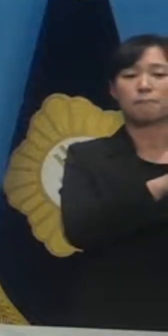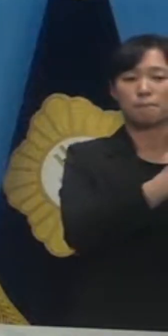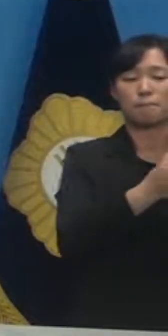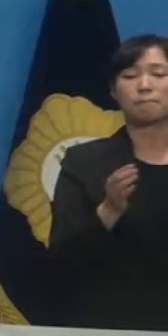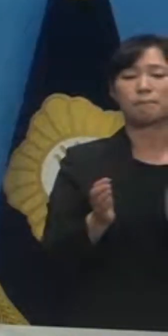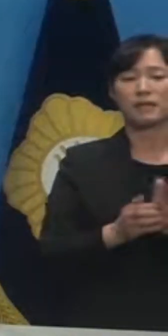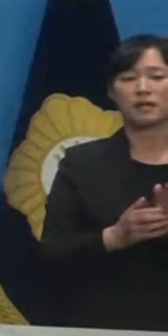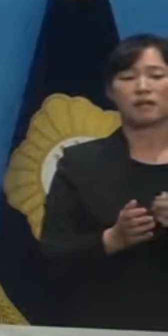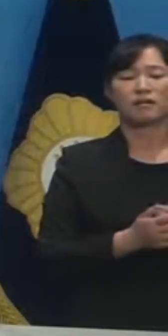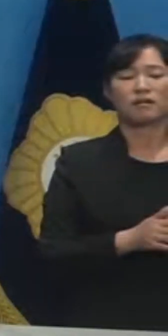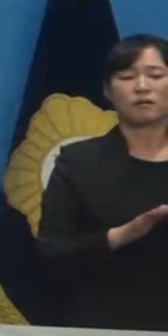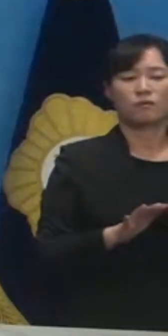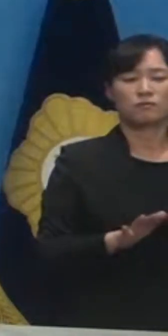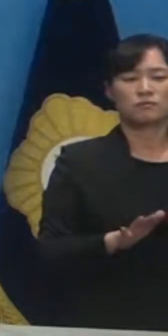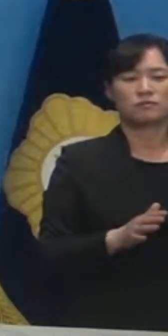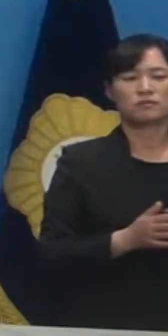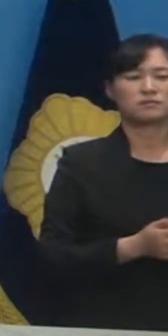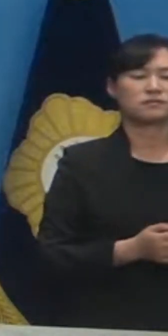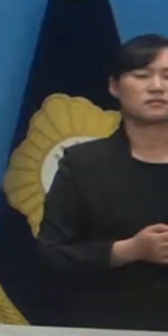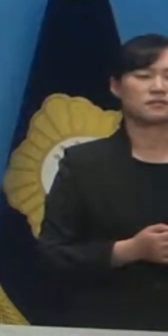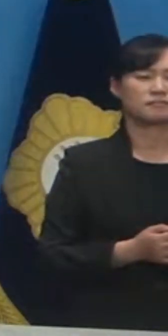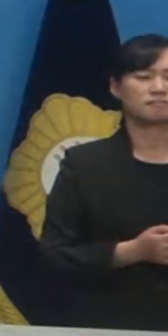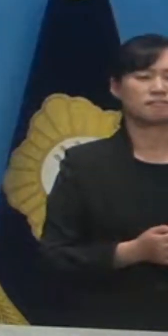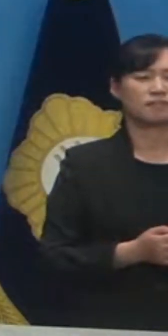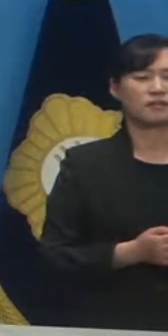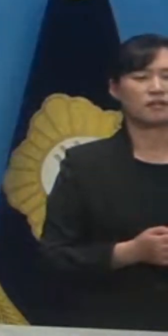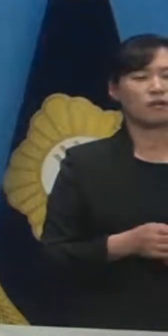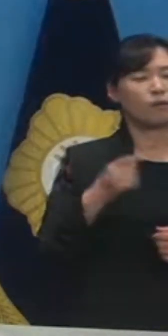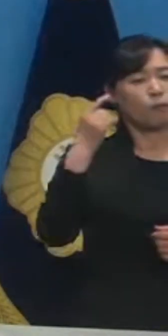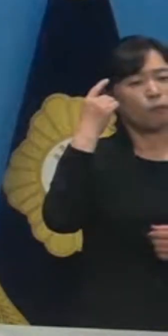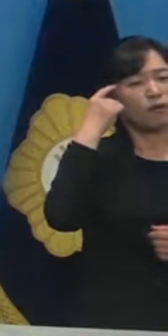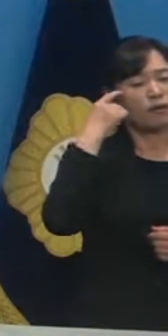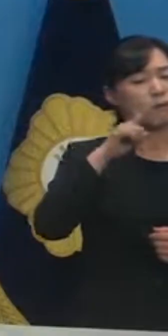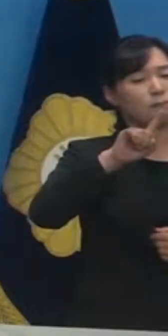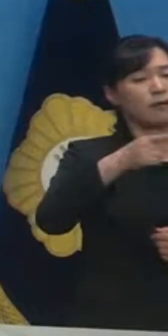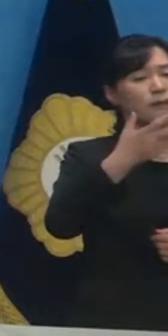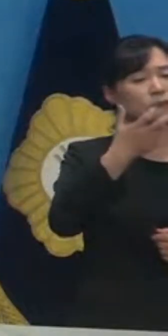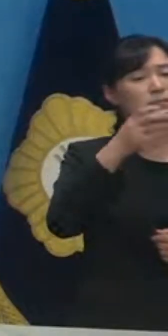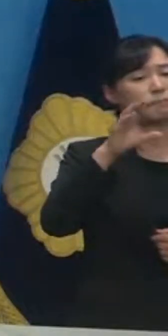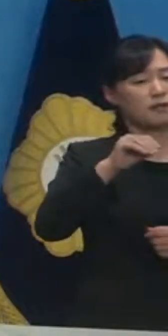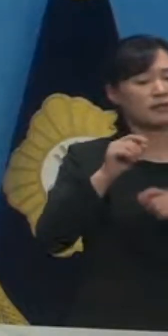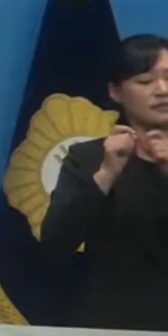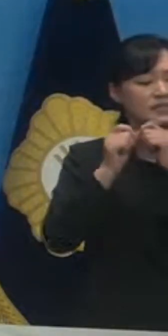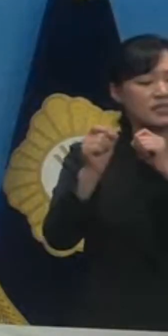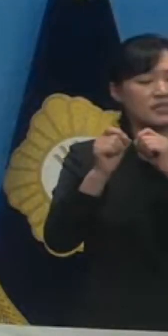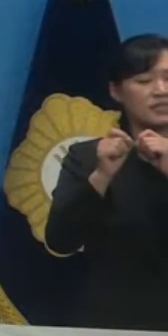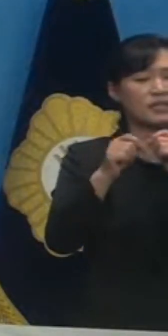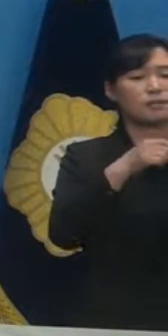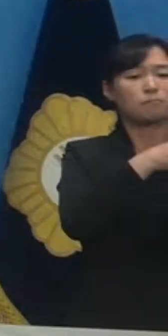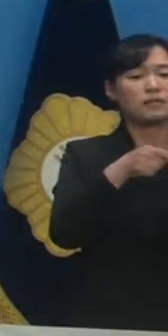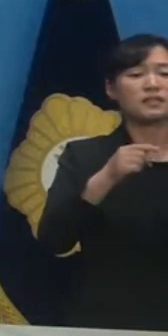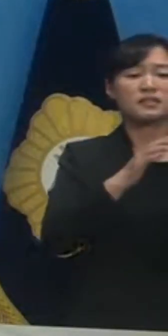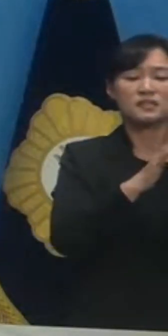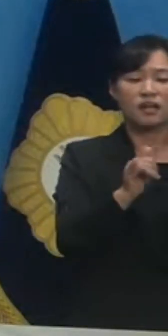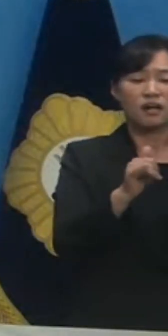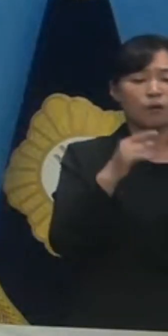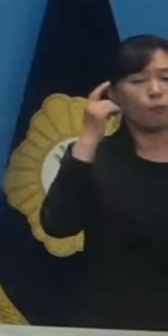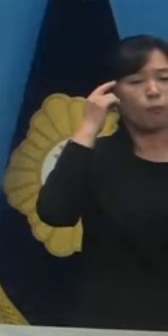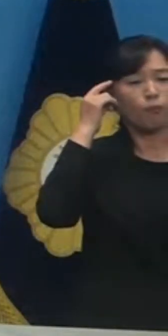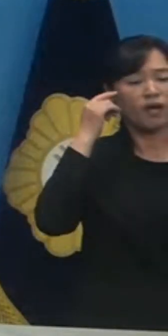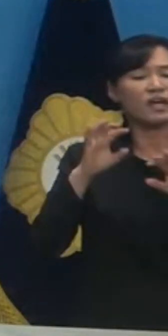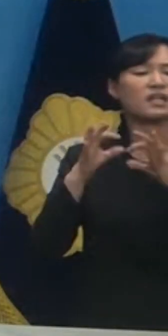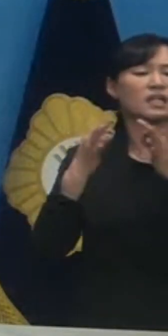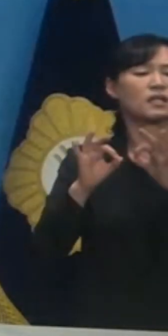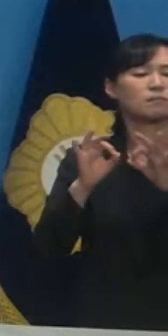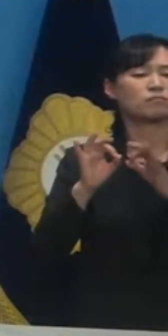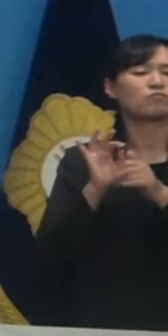하셨고, 저희는 왜 180만 사기 피해자들이 김문수 후보를